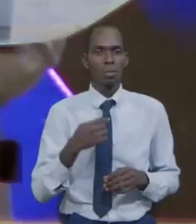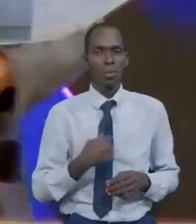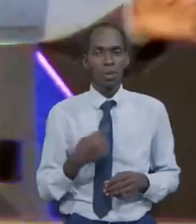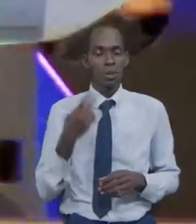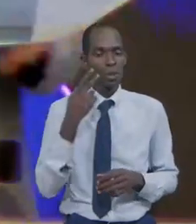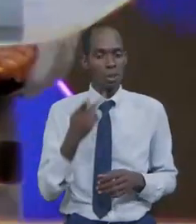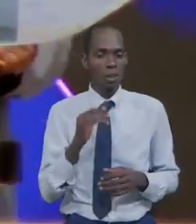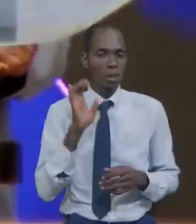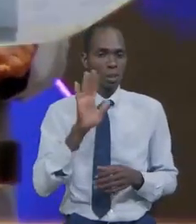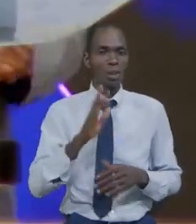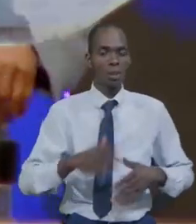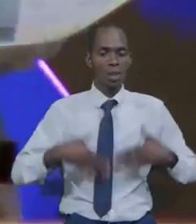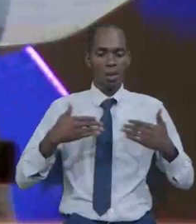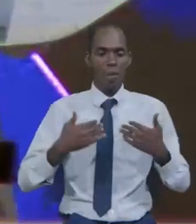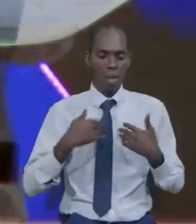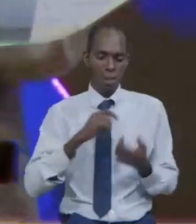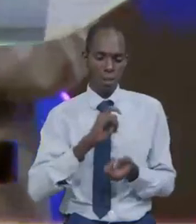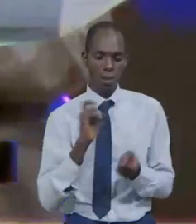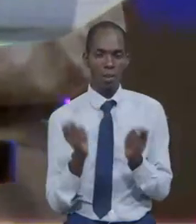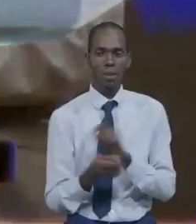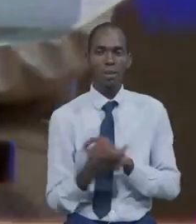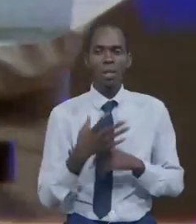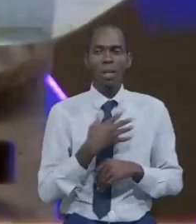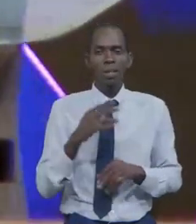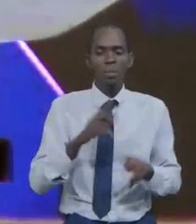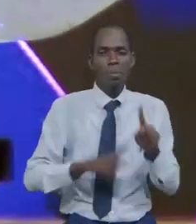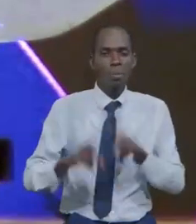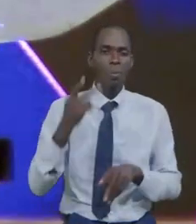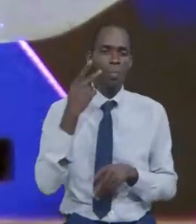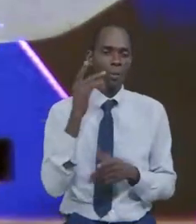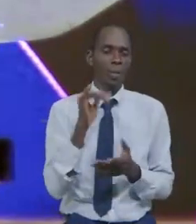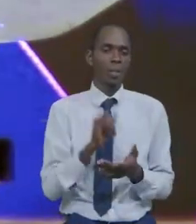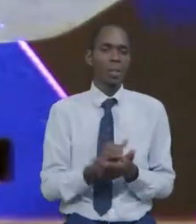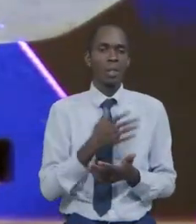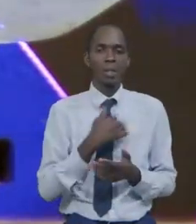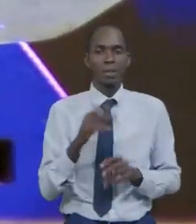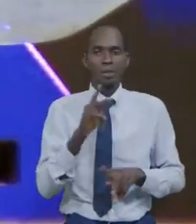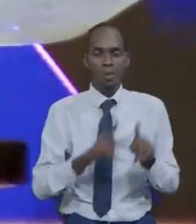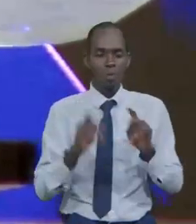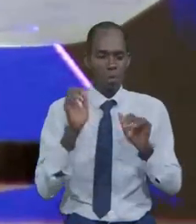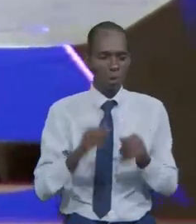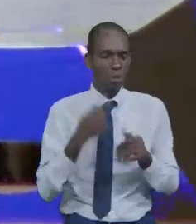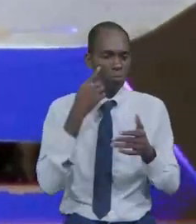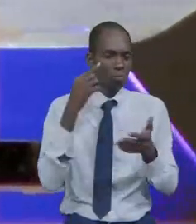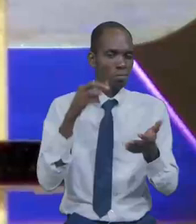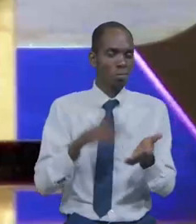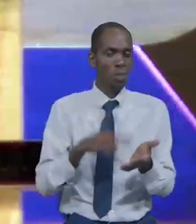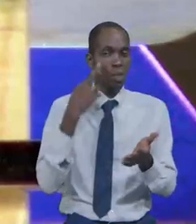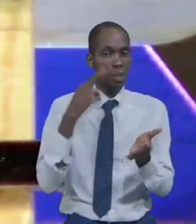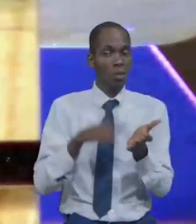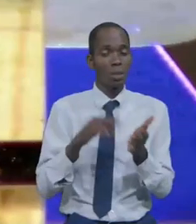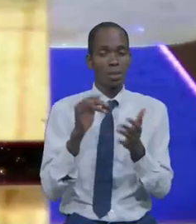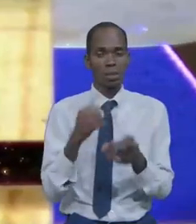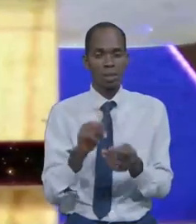Sa vie est changée. Les gens l'ont vu. Les gens pouvaient reconnaître le